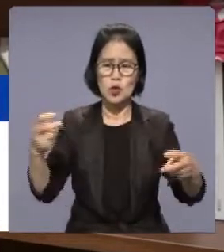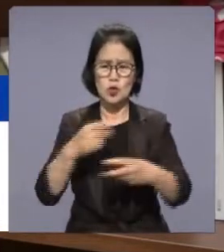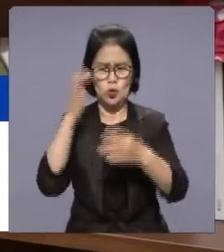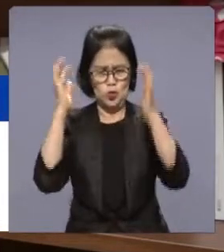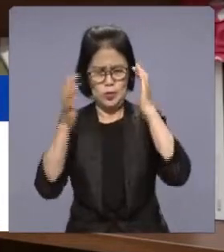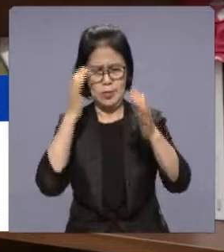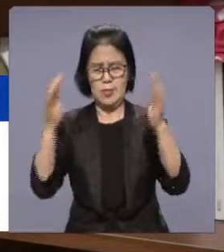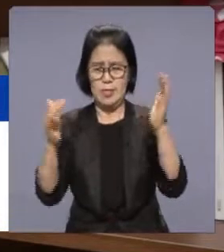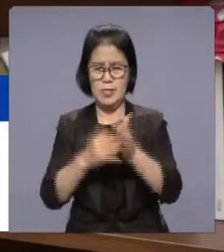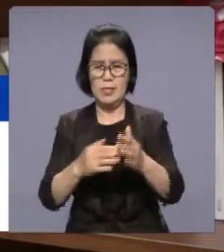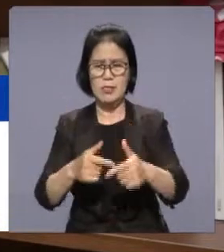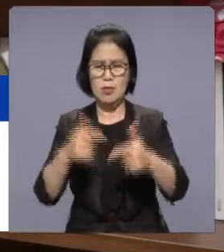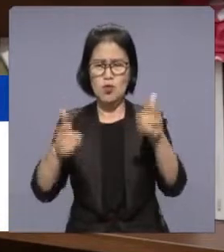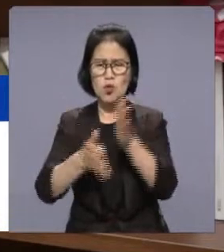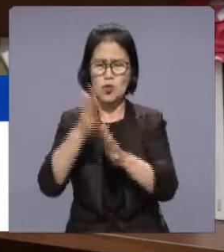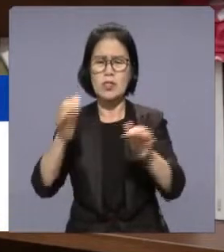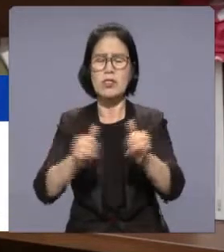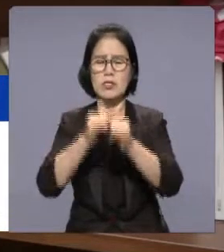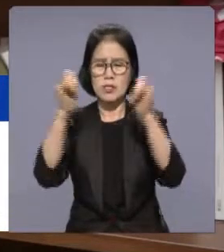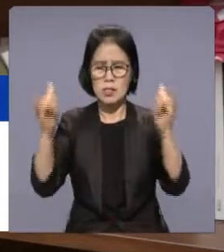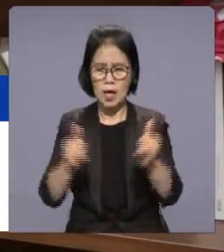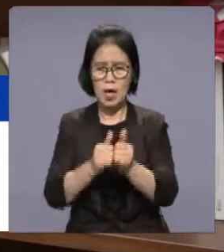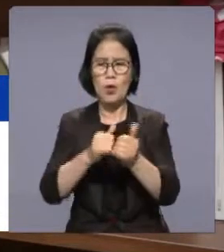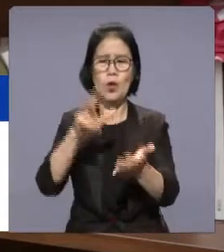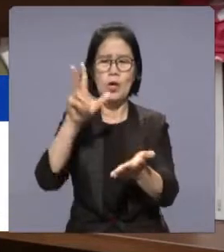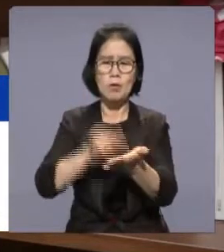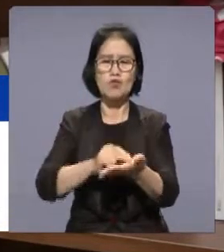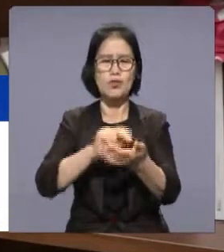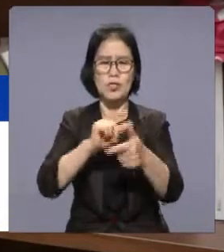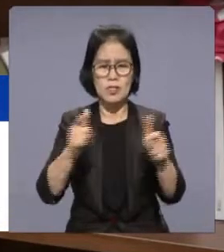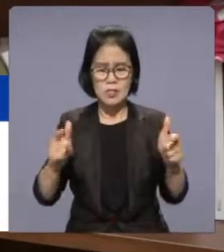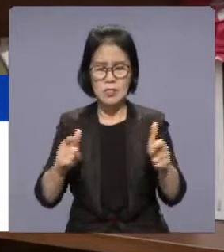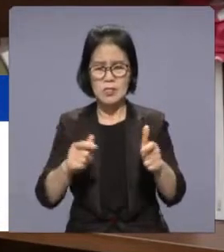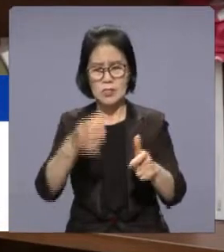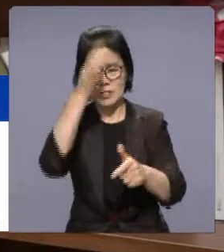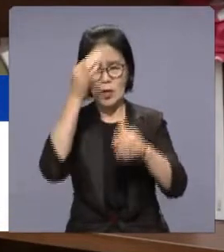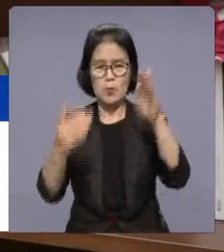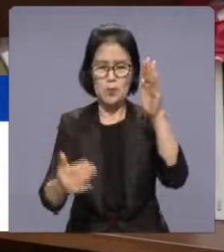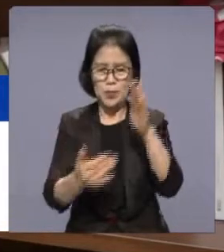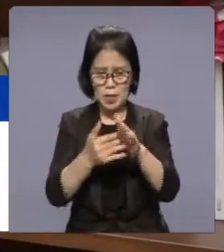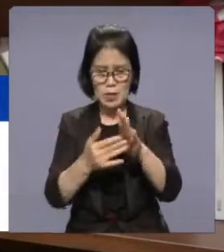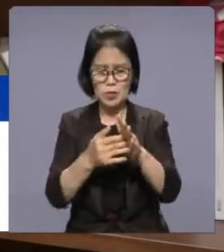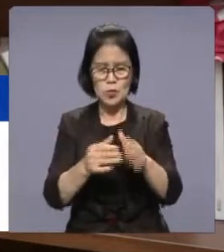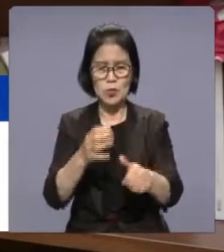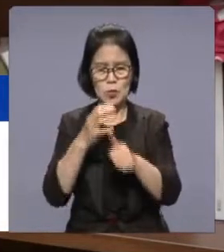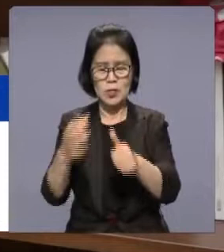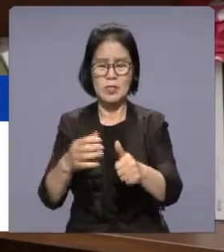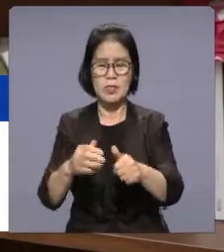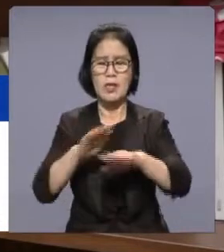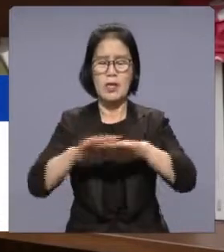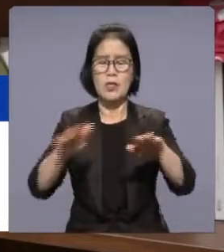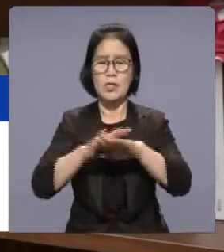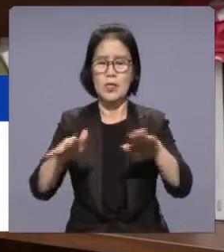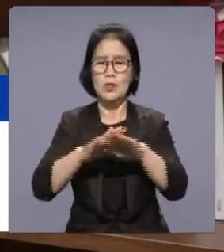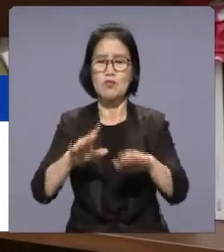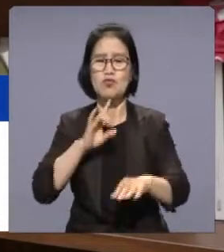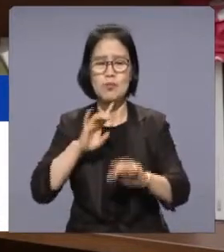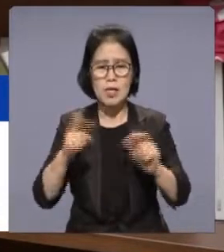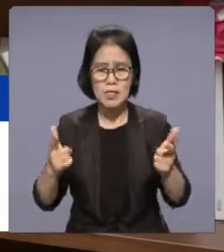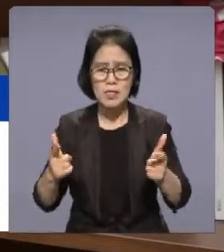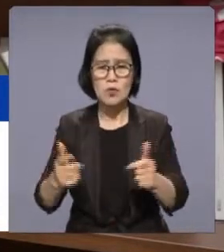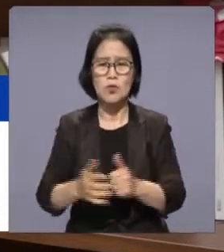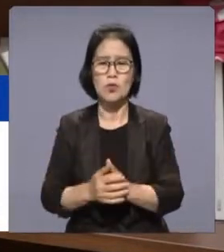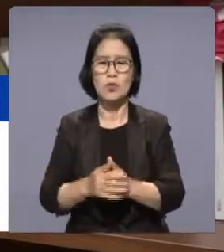혼잡까지 점점 더 늘어나고 있는 도시사회 문제를 첨단 기술을 통해서 해결할 뿐만이